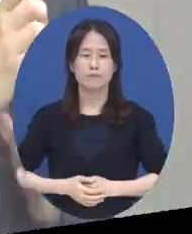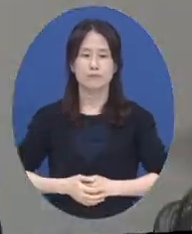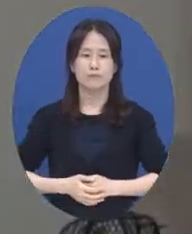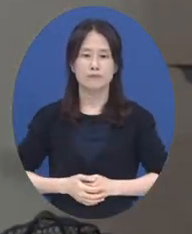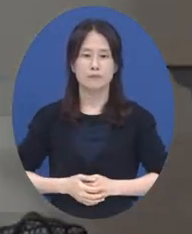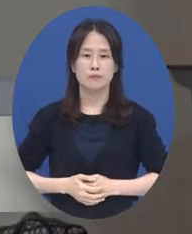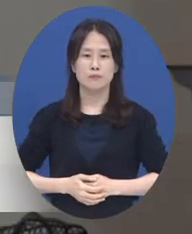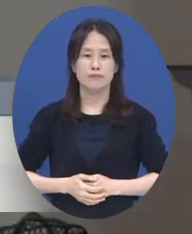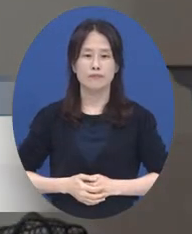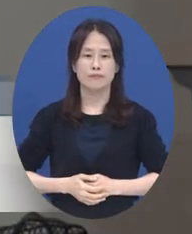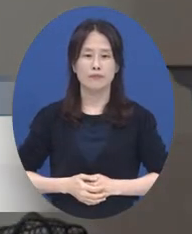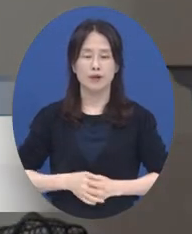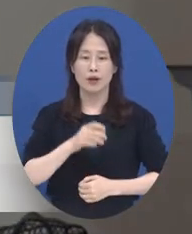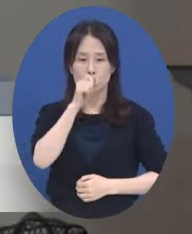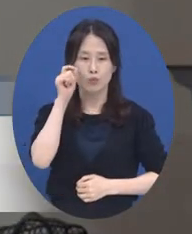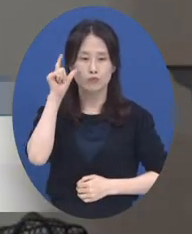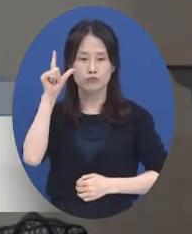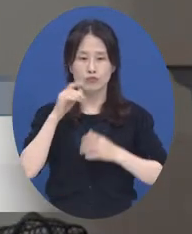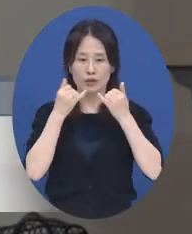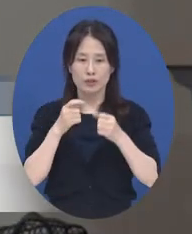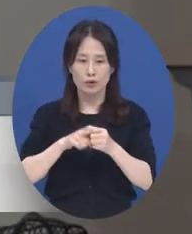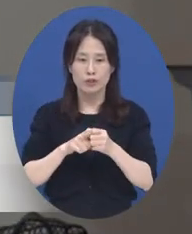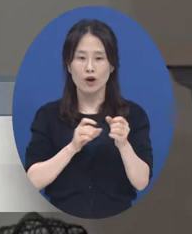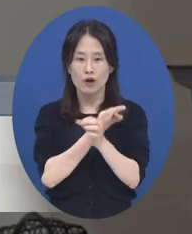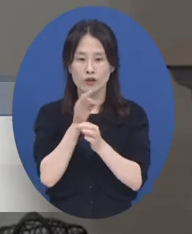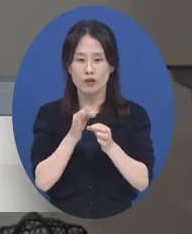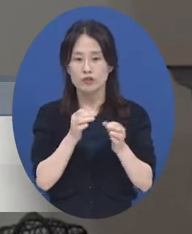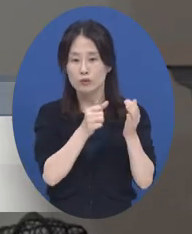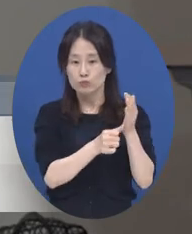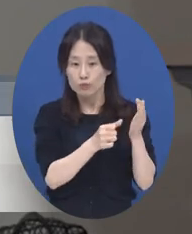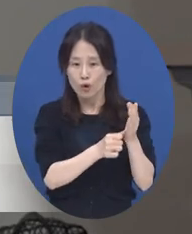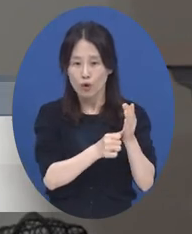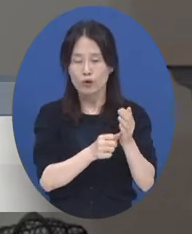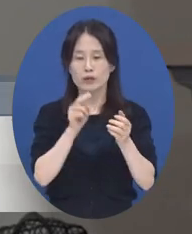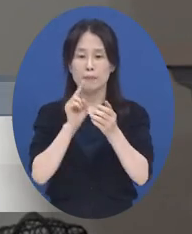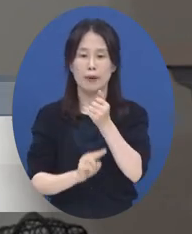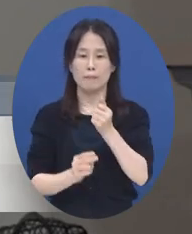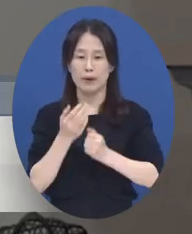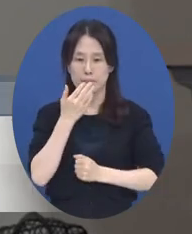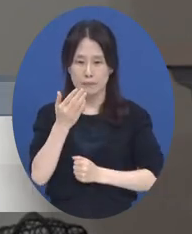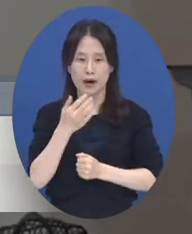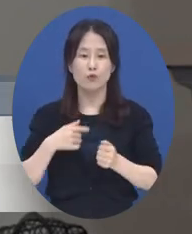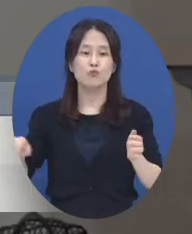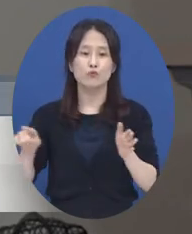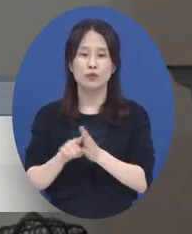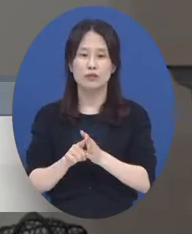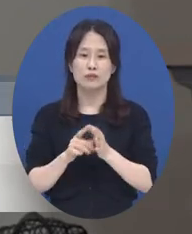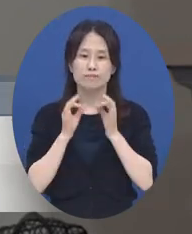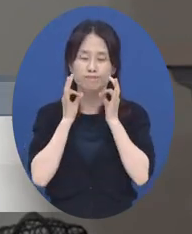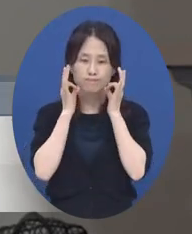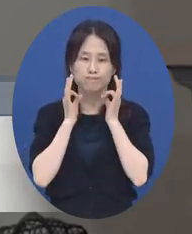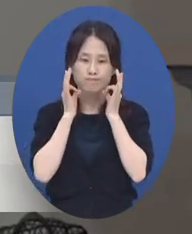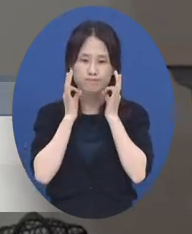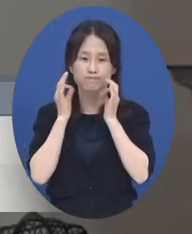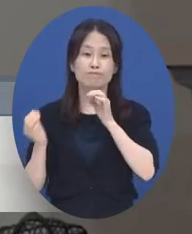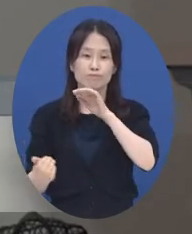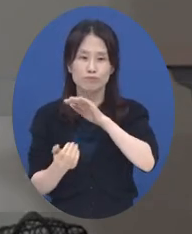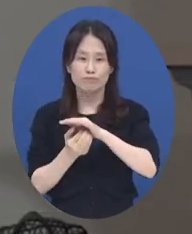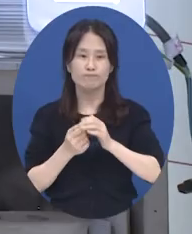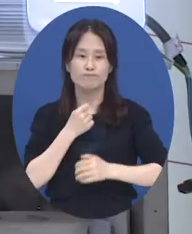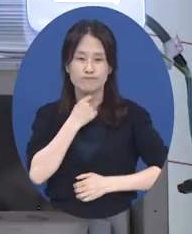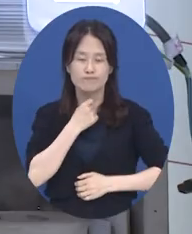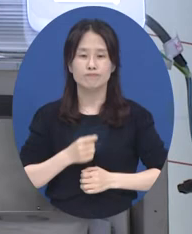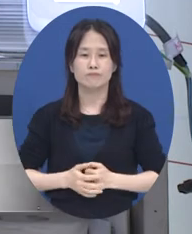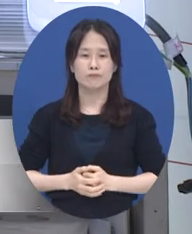드리겠습니다. 좋은 우수한 사회적 약자 기업 제품들이 판매될 수 있게끔 최대한 노력을